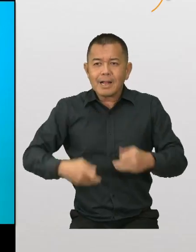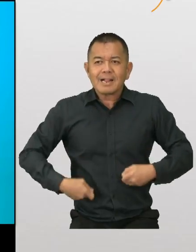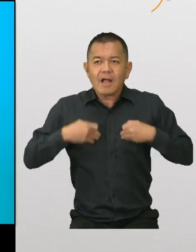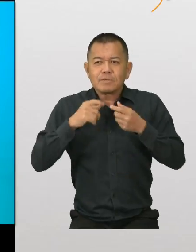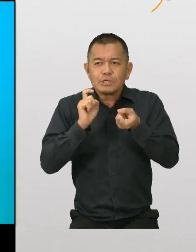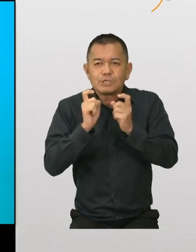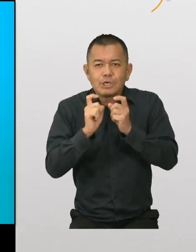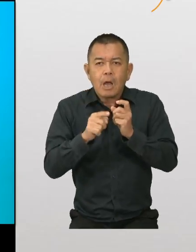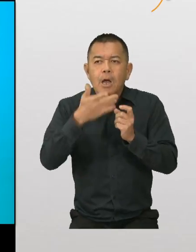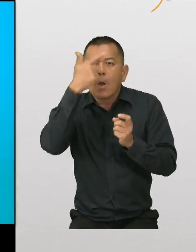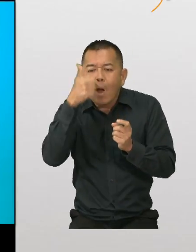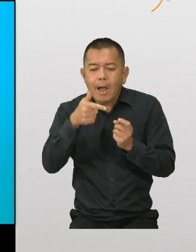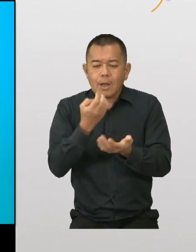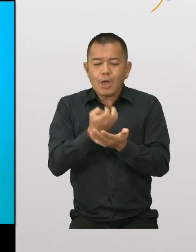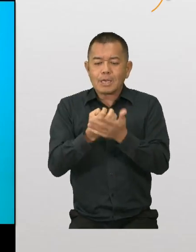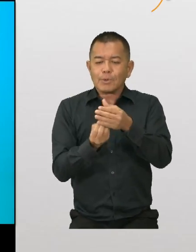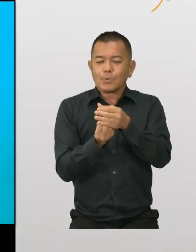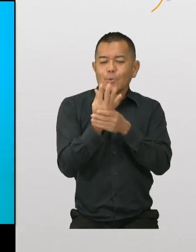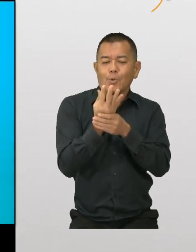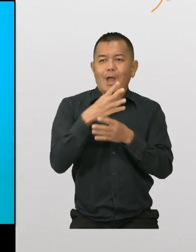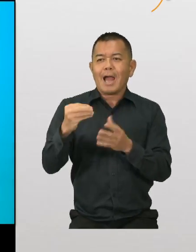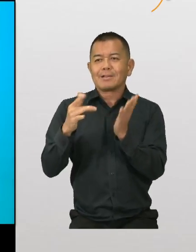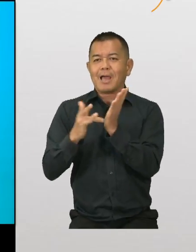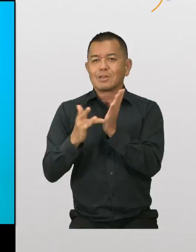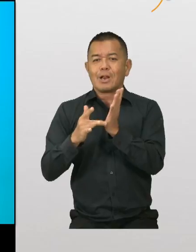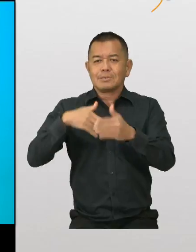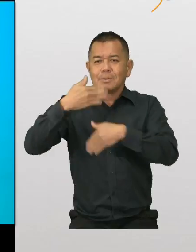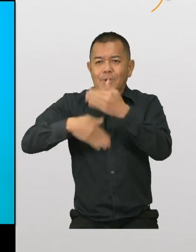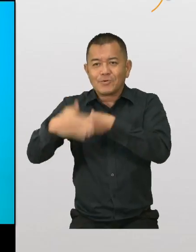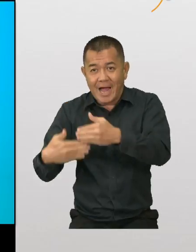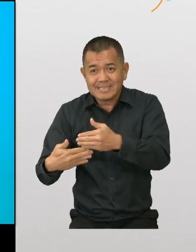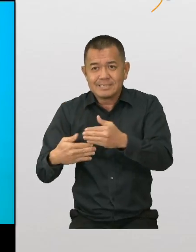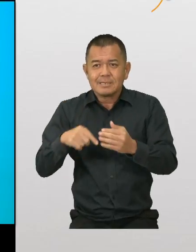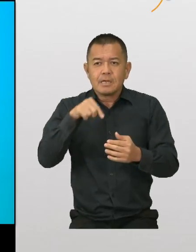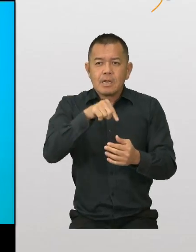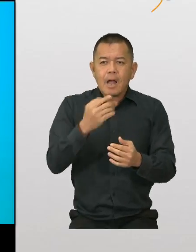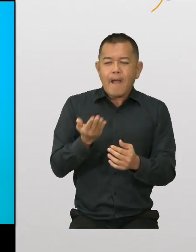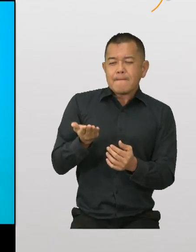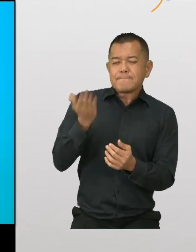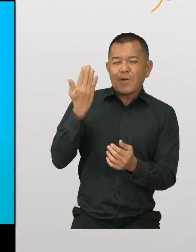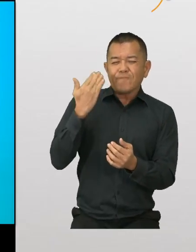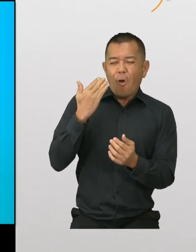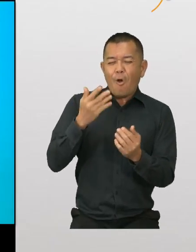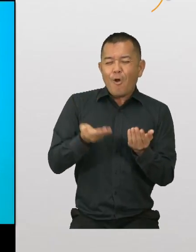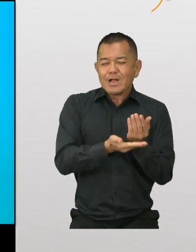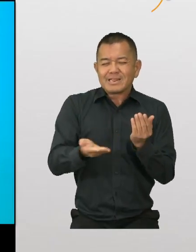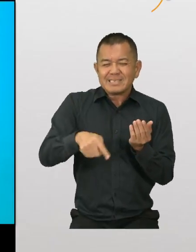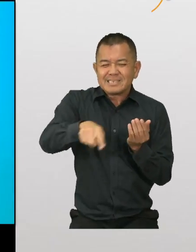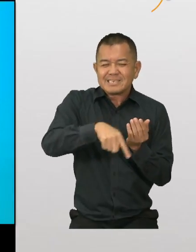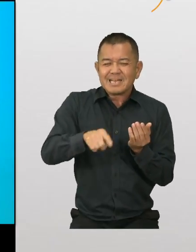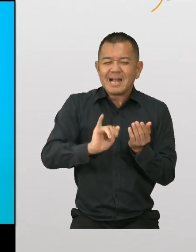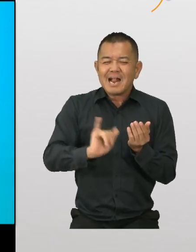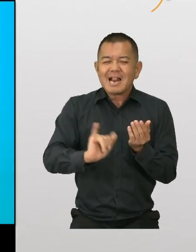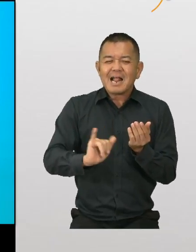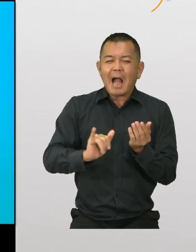has also 以前的 improved. 一些奢侈品 Things that were once considered luxury items before, or perhaps didn't even exist before,